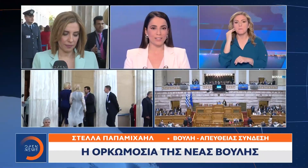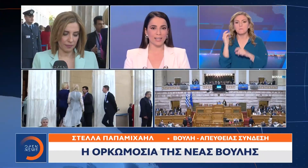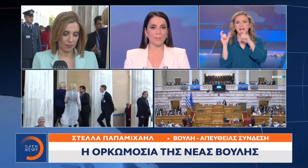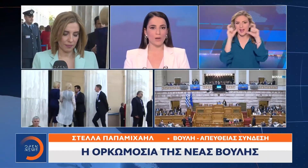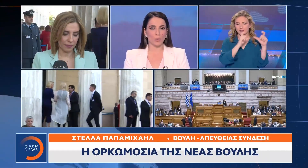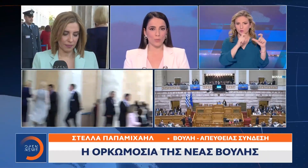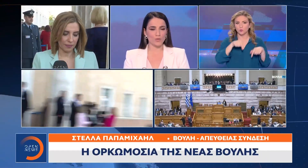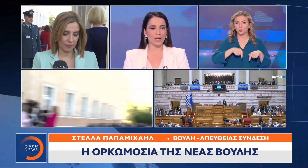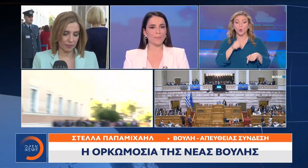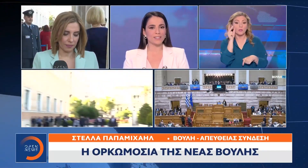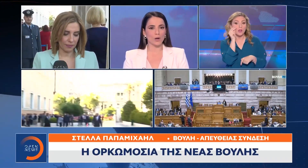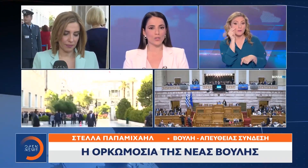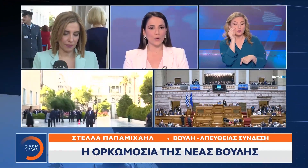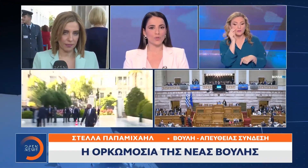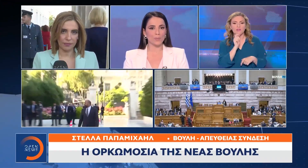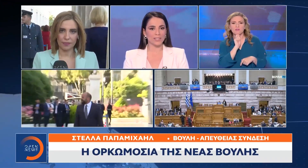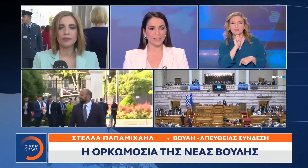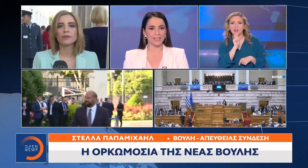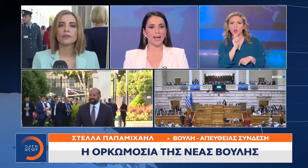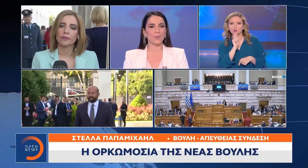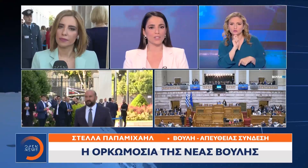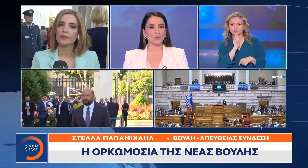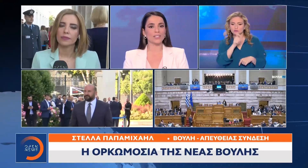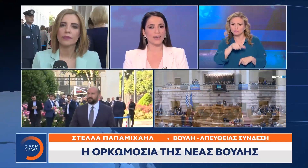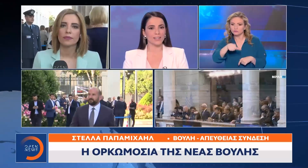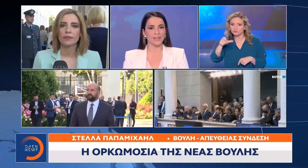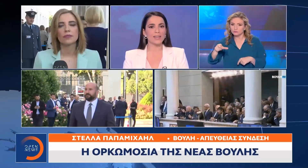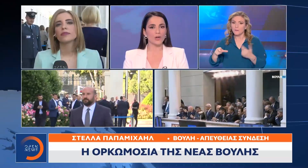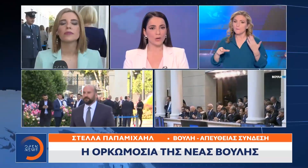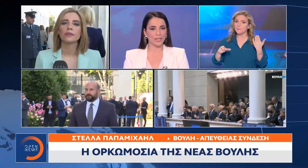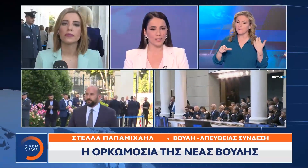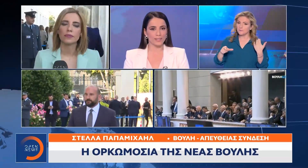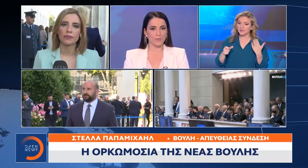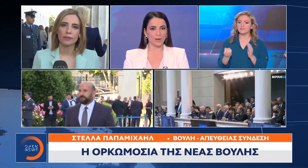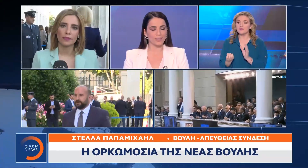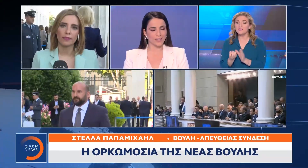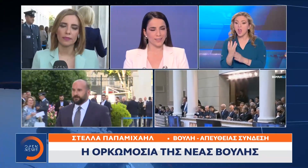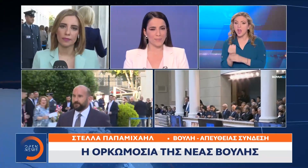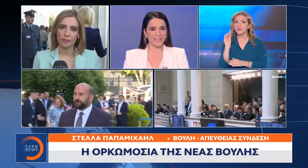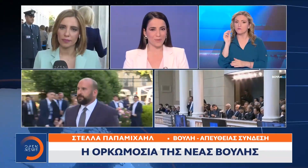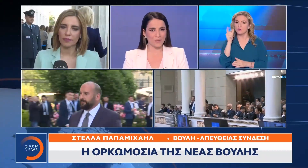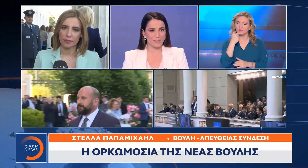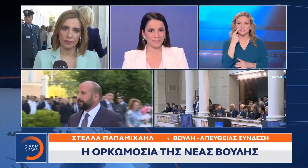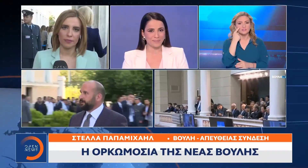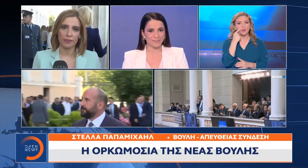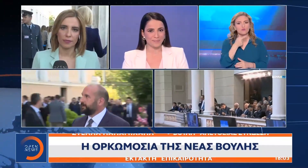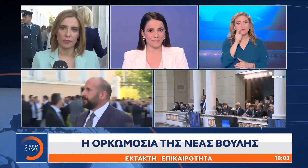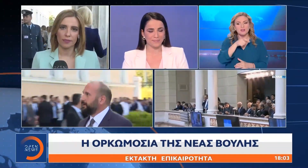πάμε τώρα, Στέλλα, να παρακολουθήσουμε κάποιες δηλώσεις, όπως είπες και εσύ, από αυτές που σας έκαναν νεοεκλογέντες βουλευτές και θα